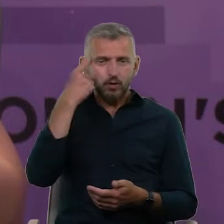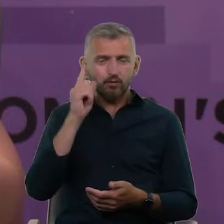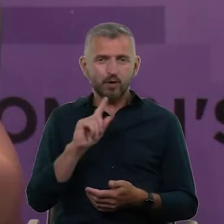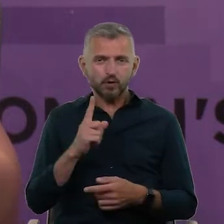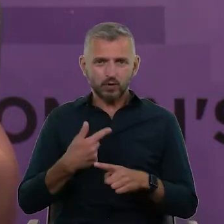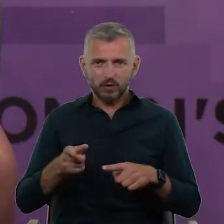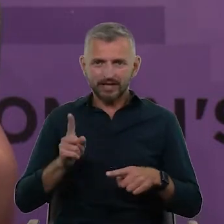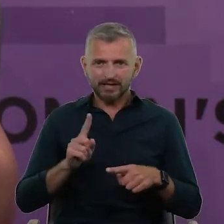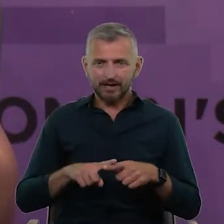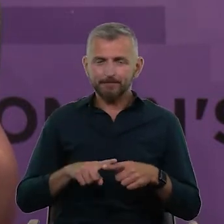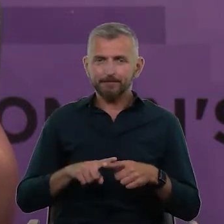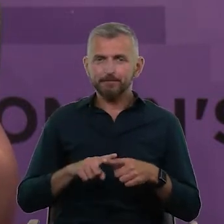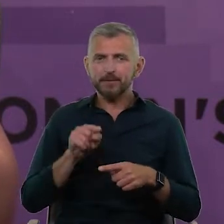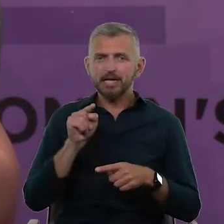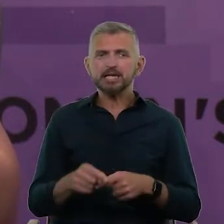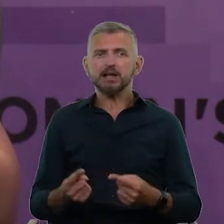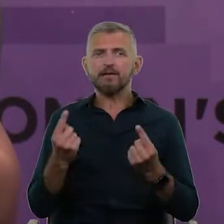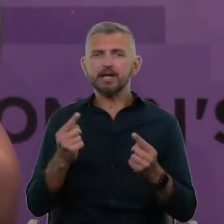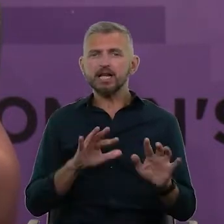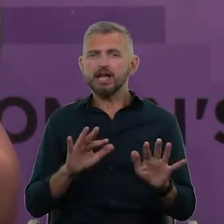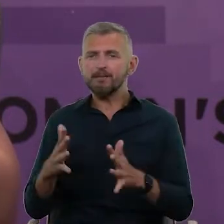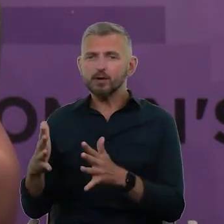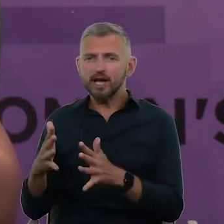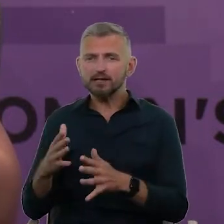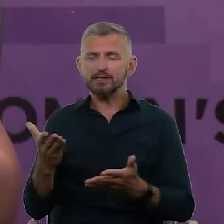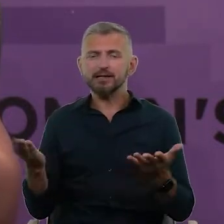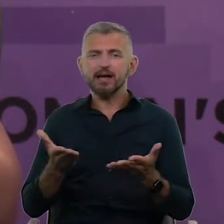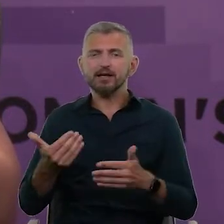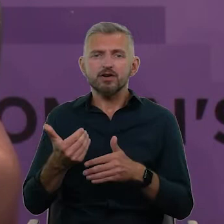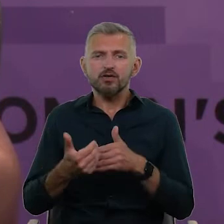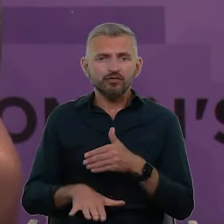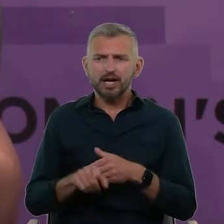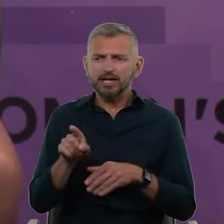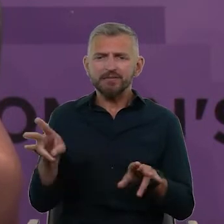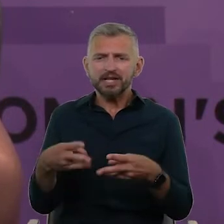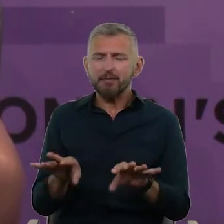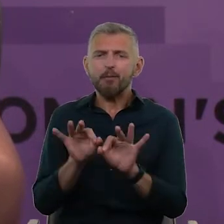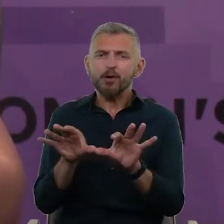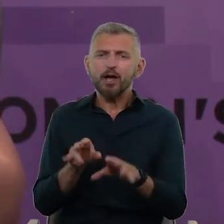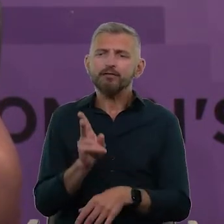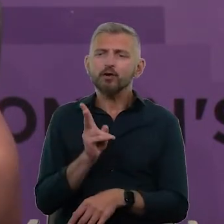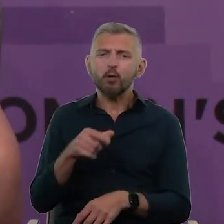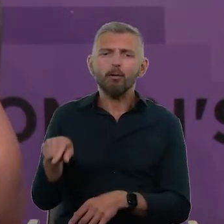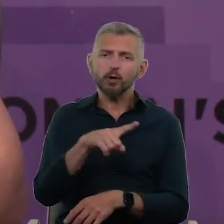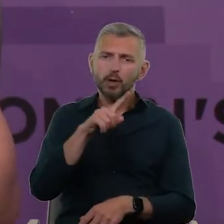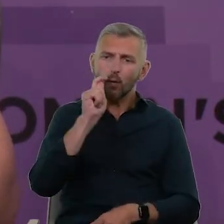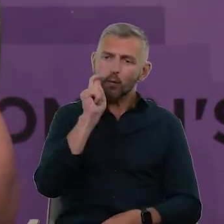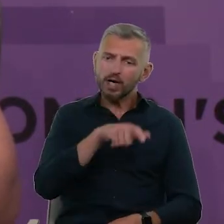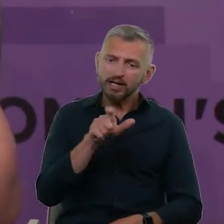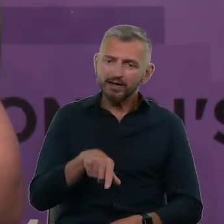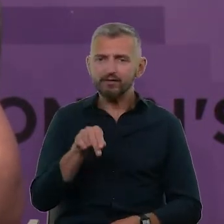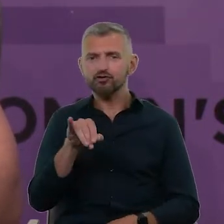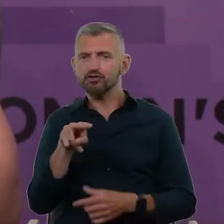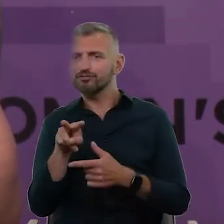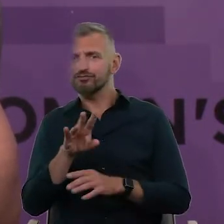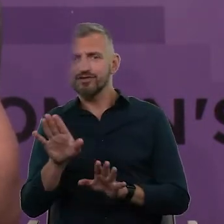що це ці великі процеси, які вже їм не треба пояснювати, хто вони, українці чи ні.